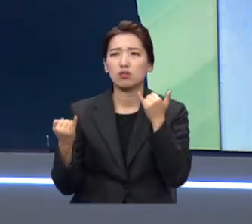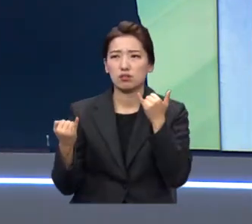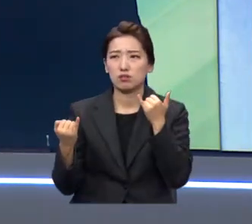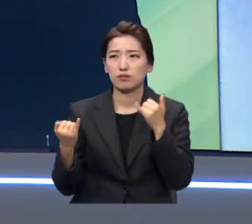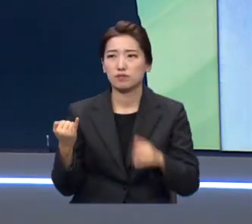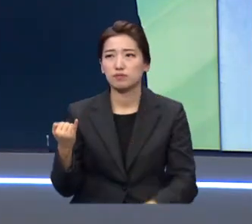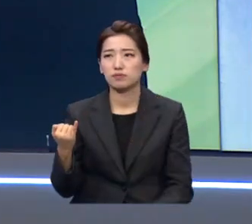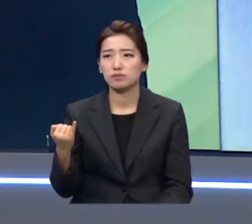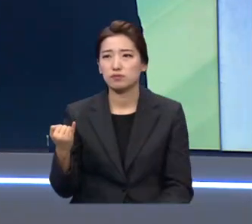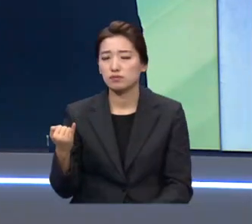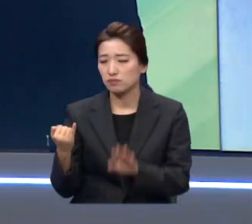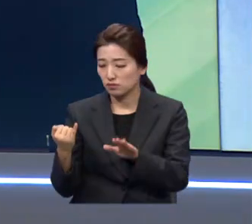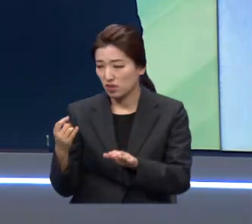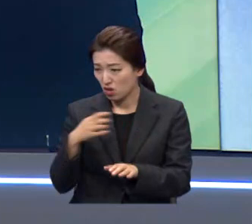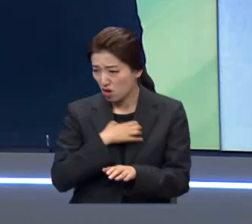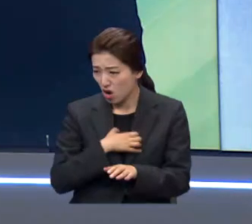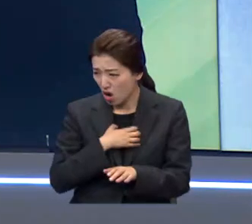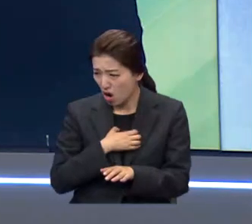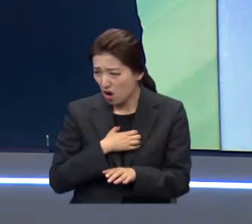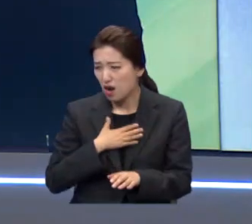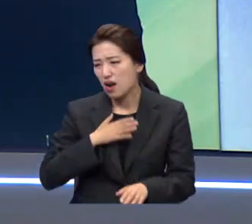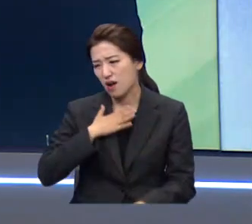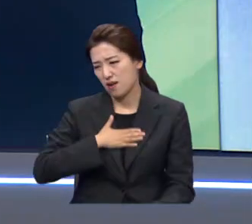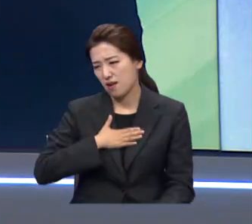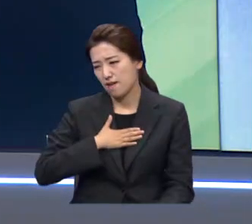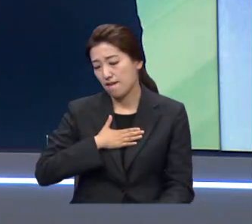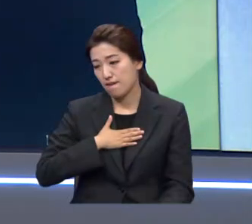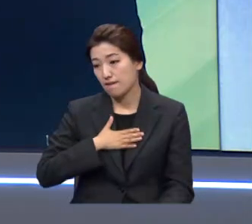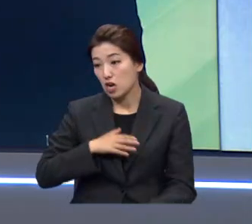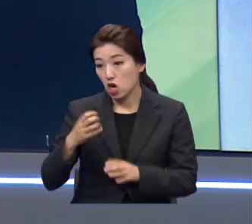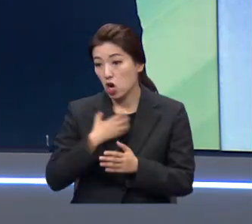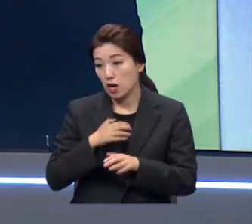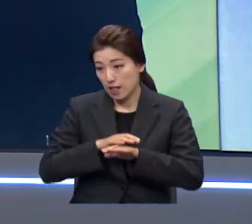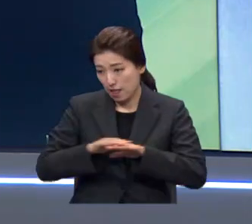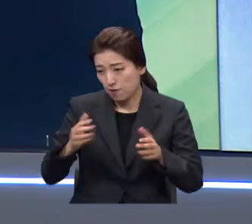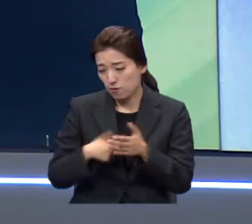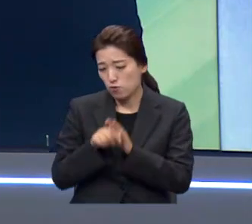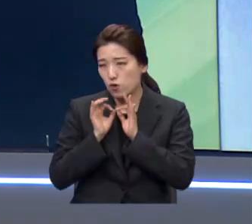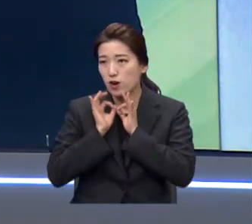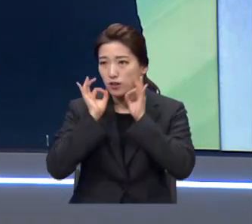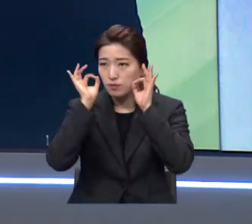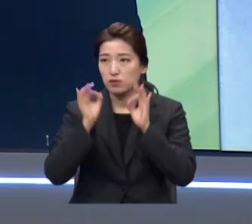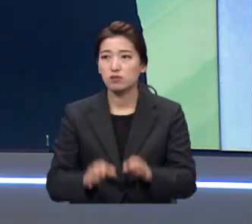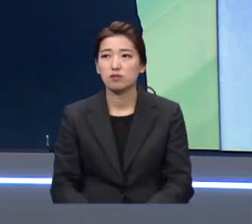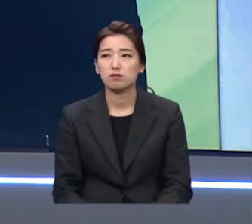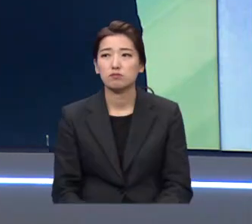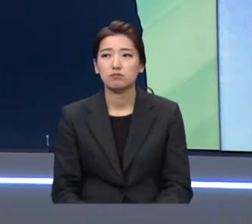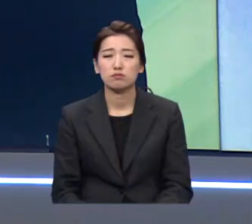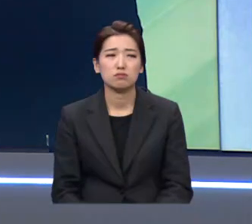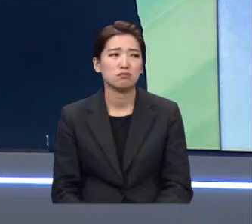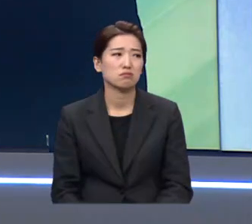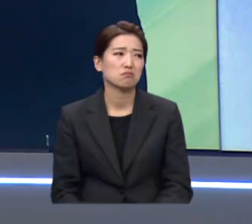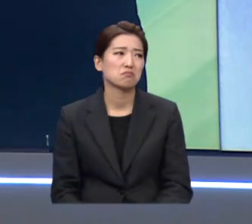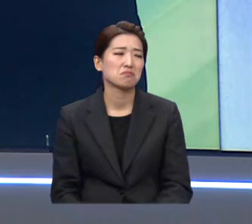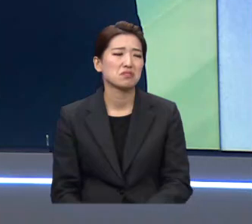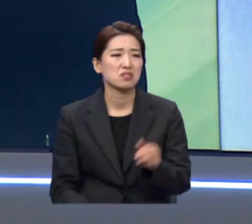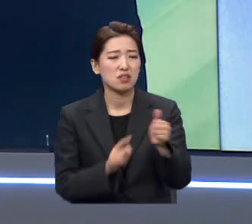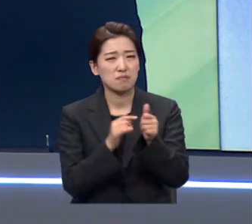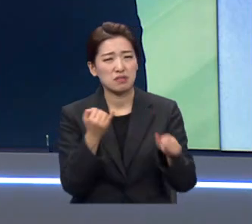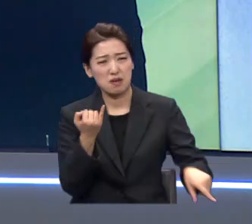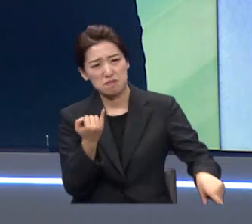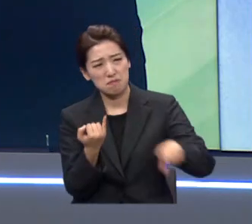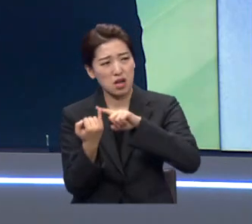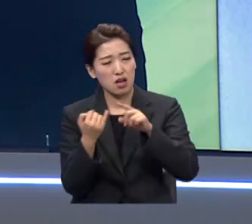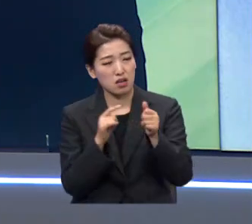장관이 걱정하시는 일이 생기지 않도록 회선을 다하겠다 피해자 입장에선 그랬었죠 지금 가해자가 대법원에서